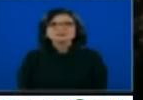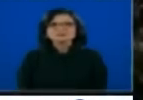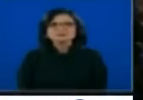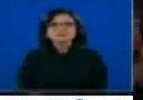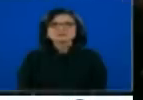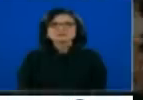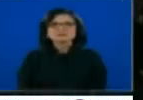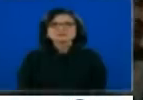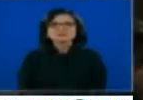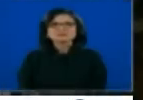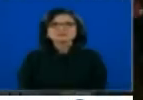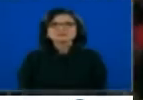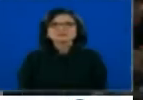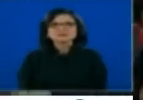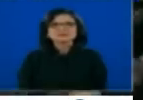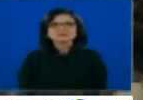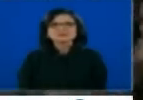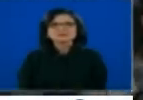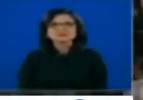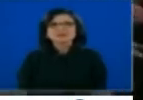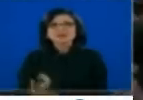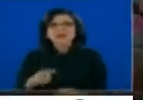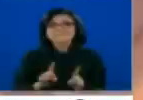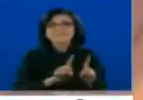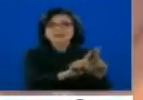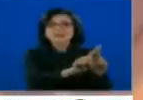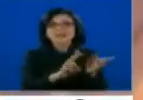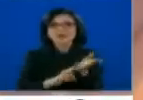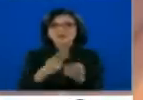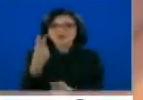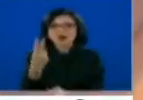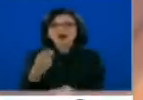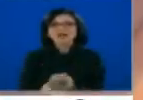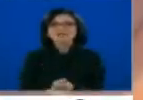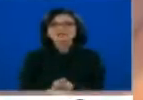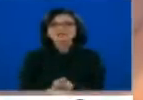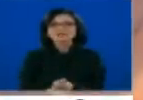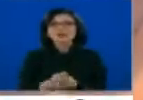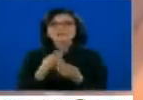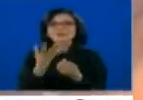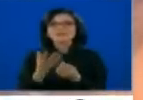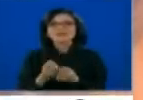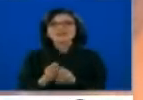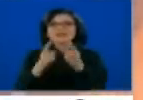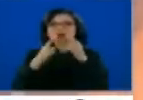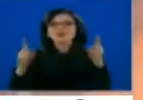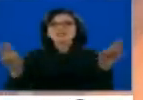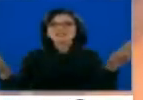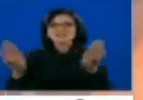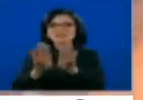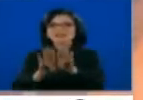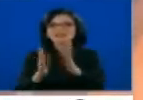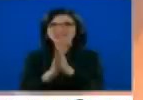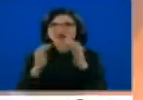kasih kini giliran pasangan nomor du untuk menyampaikan closing statement sekaligus komitmennya